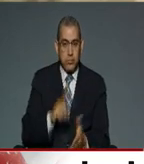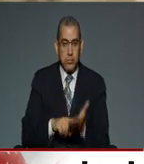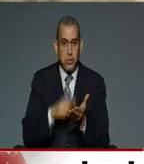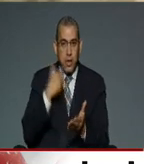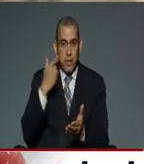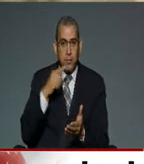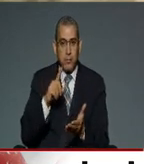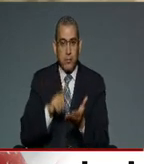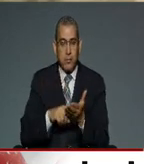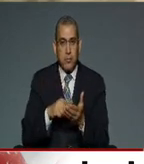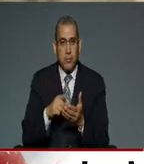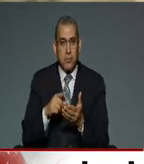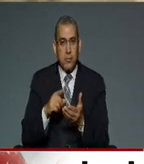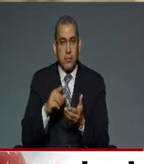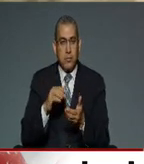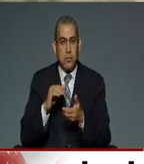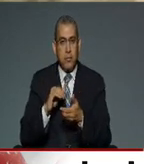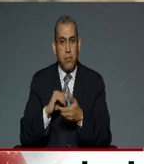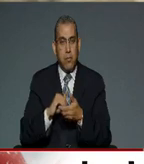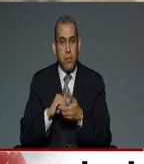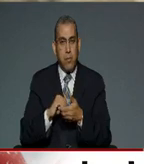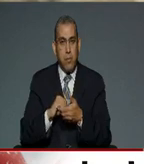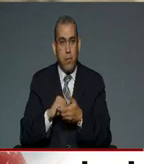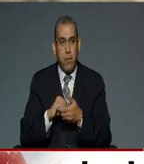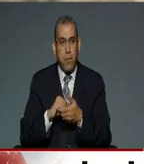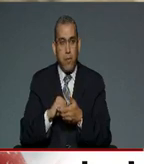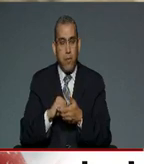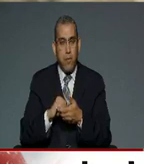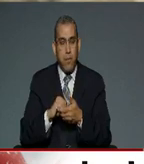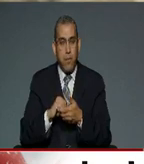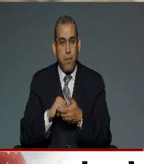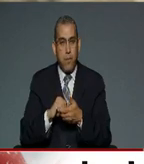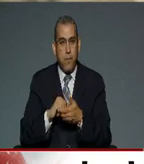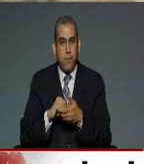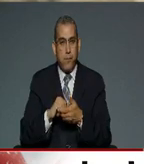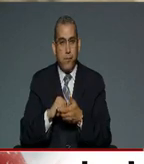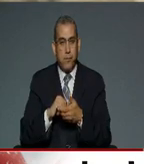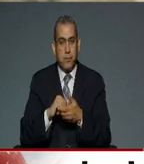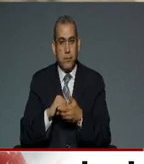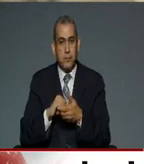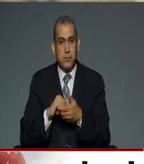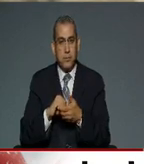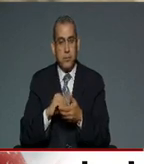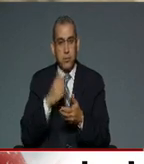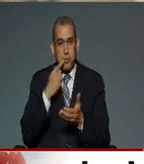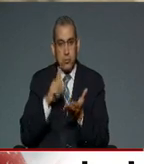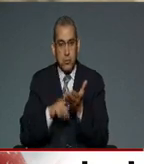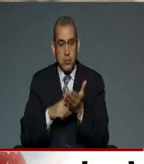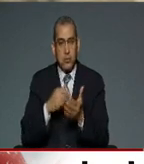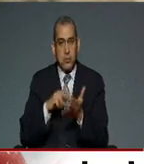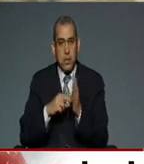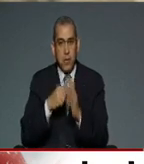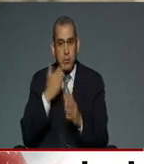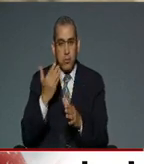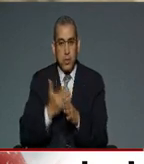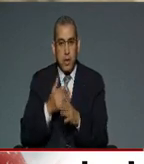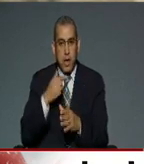المستثمرين من الصرب الى مصر ونرحب بالطبع بالمستثمرين